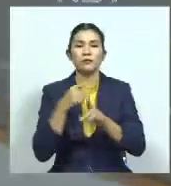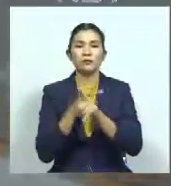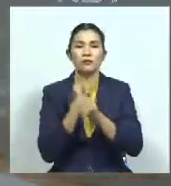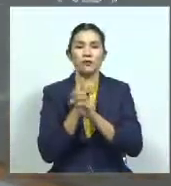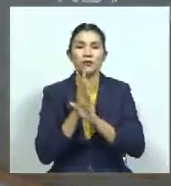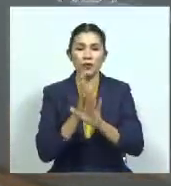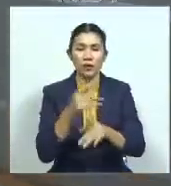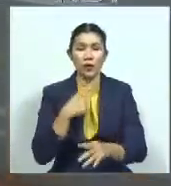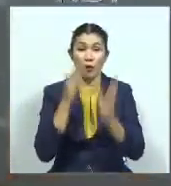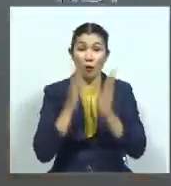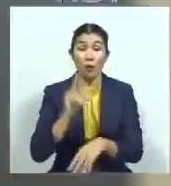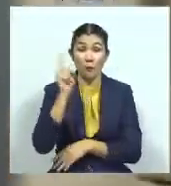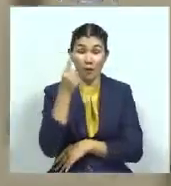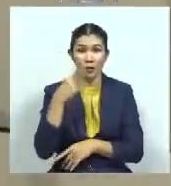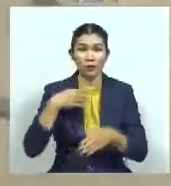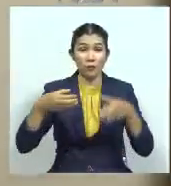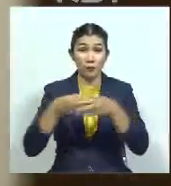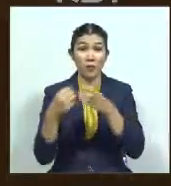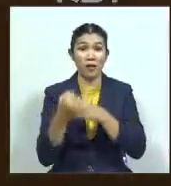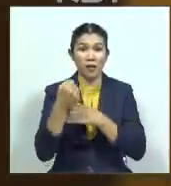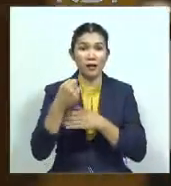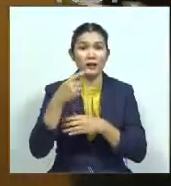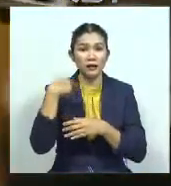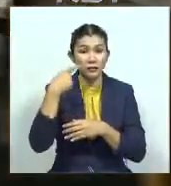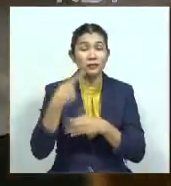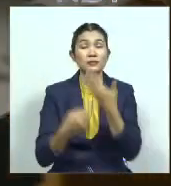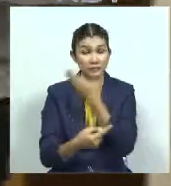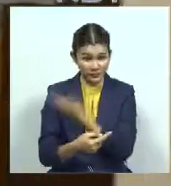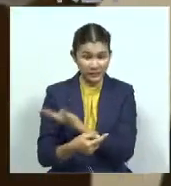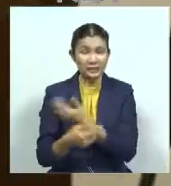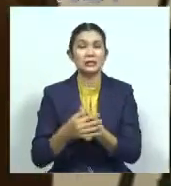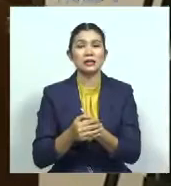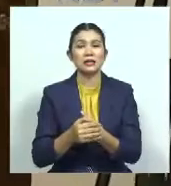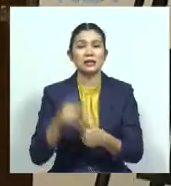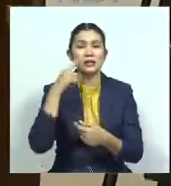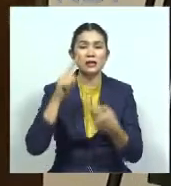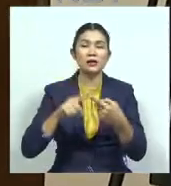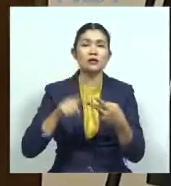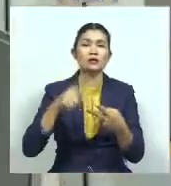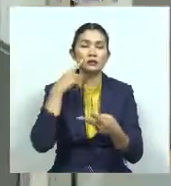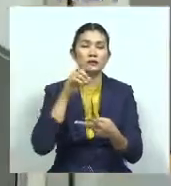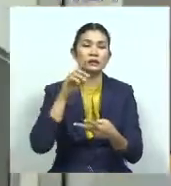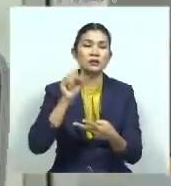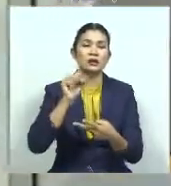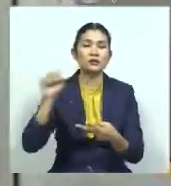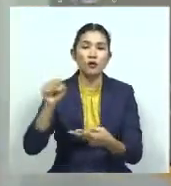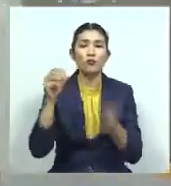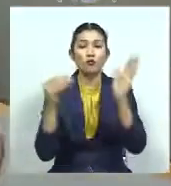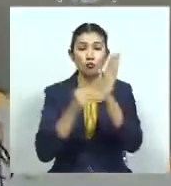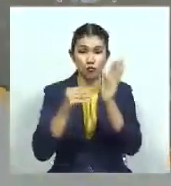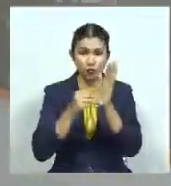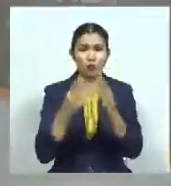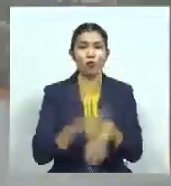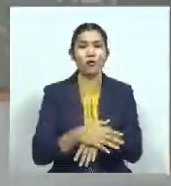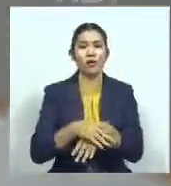สหน้าใหม่อย่างพรรคพลังประชารัฐอาทินางสาวพาดาววรกานนท์นางสาวพัชรินทร์ซำสิริพงศ์สสกรุงเทพ